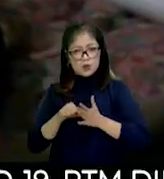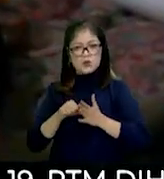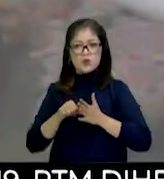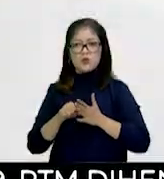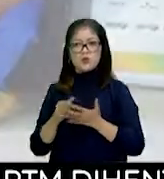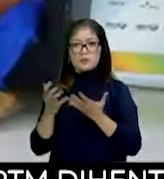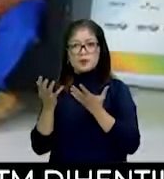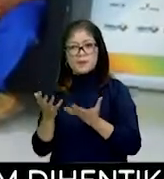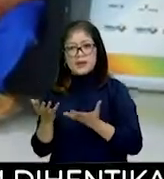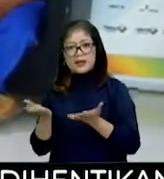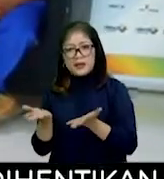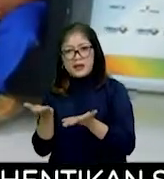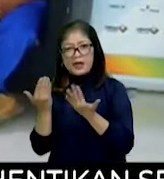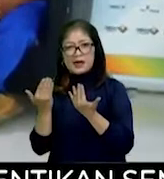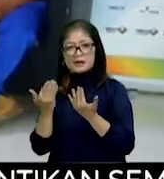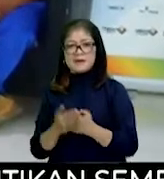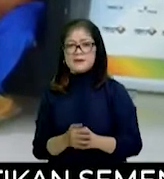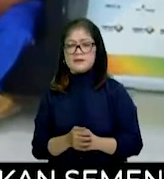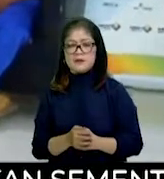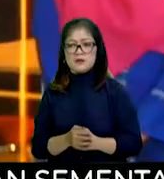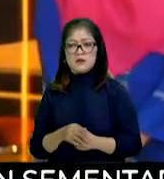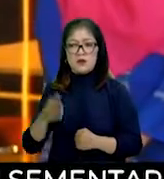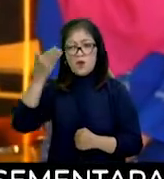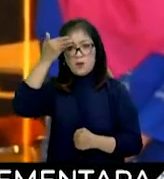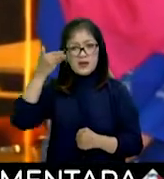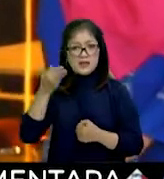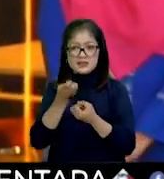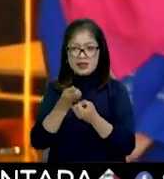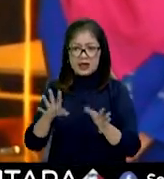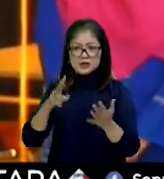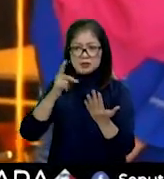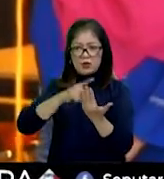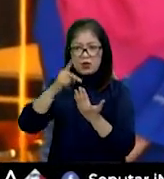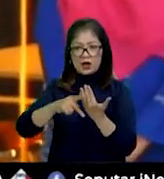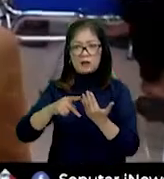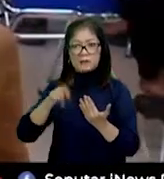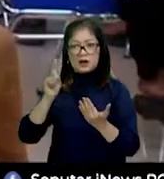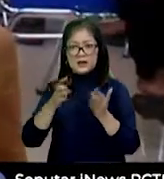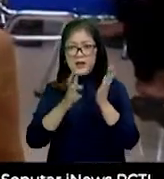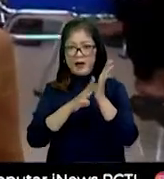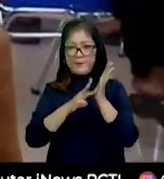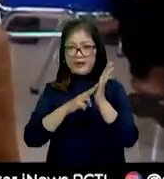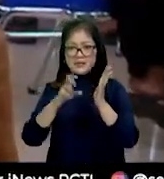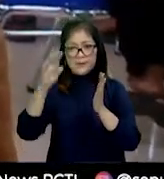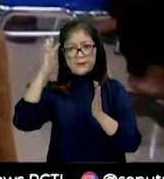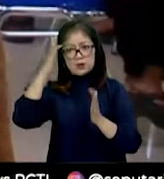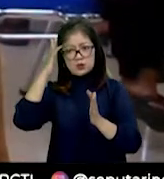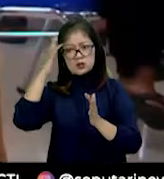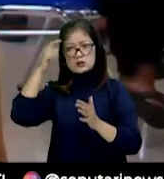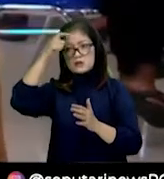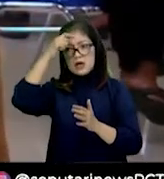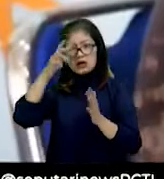beban saya. Operasi gratis ini merupakan program rutin yang dilakukan oleh MNC Peduli dan Rumah Sakit Muhammadiyah Gombong